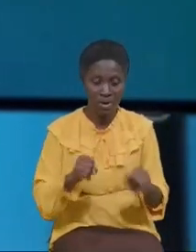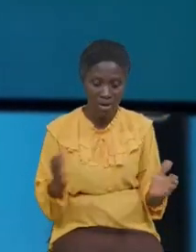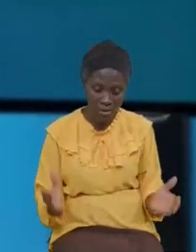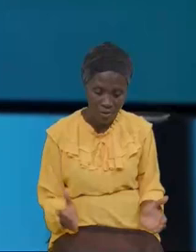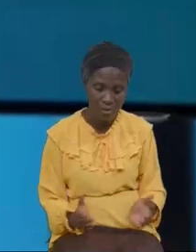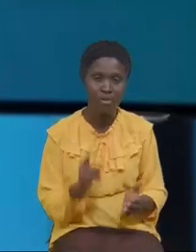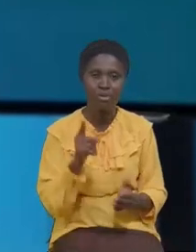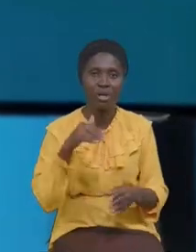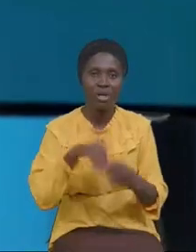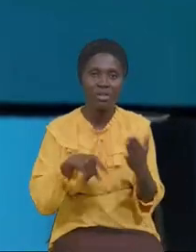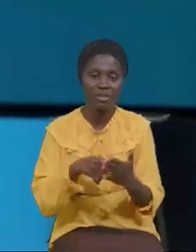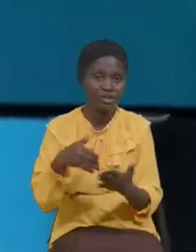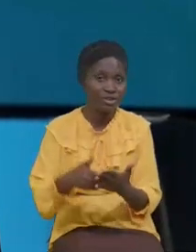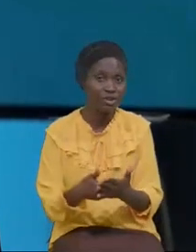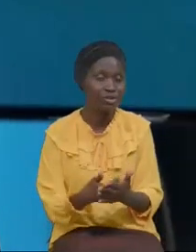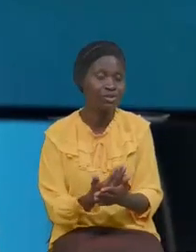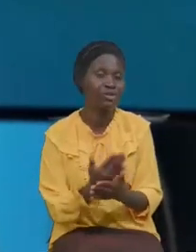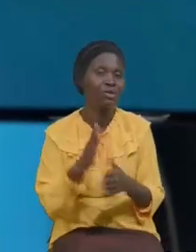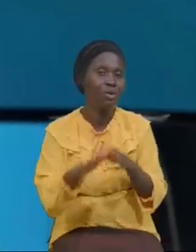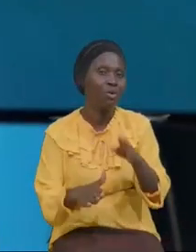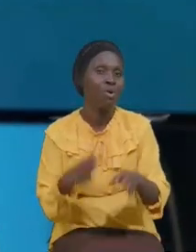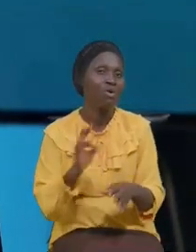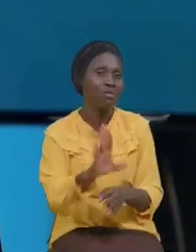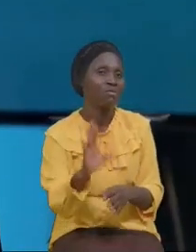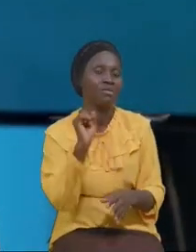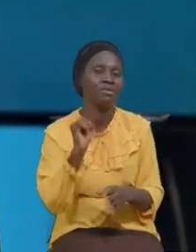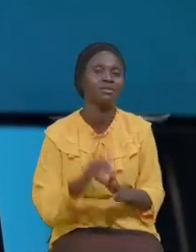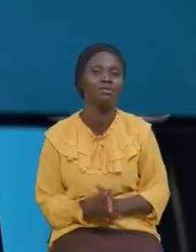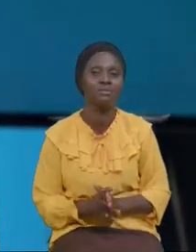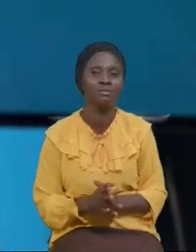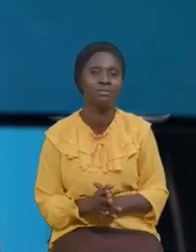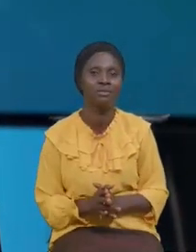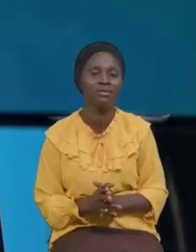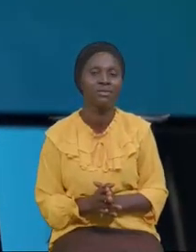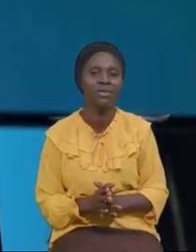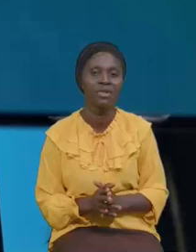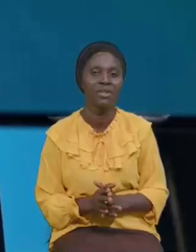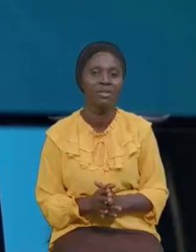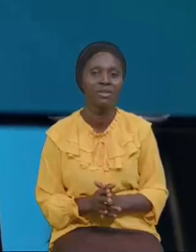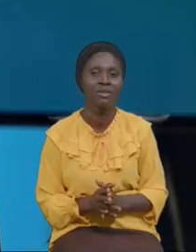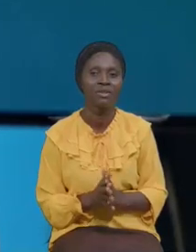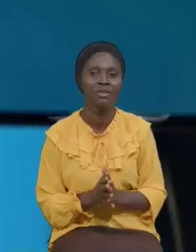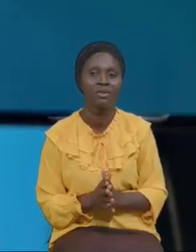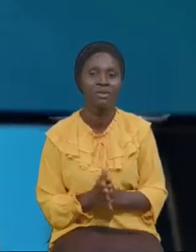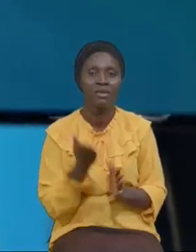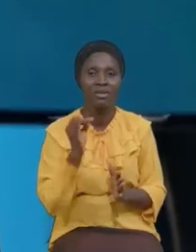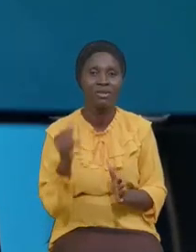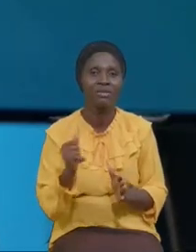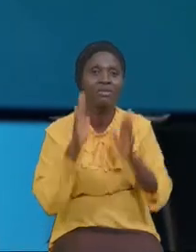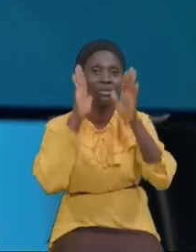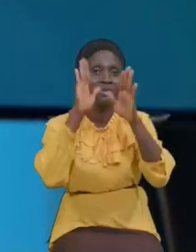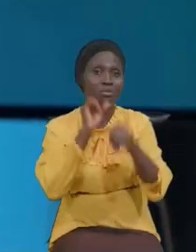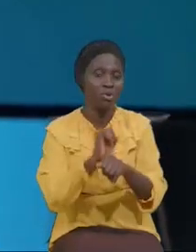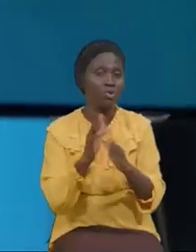nous encouragerons dans cette nouvelle décision que vous avez prise pour marcher avec le Seigneur. Et la prière de